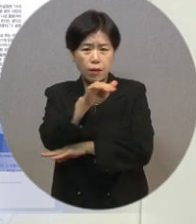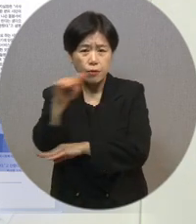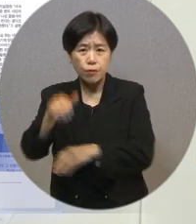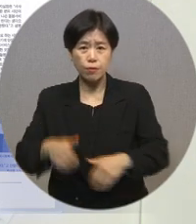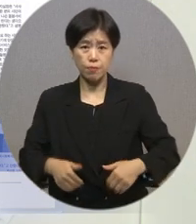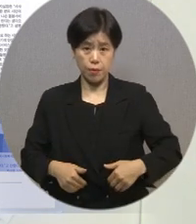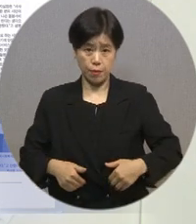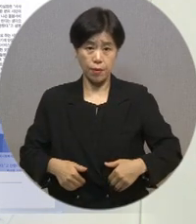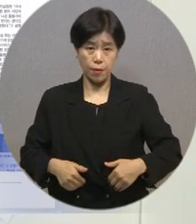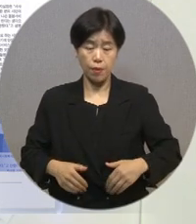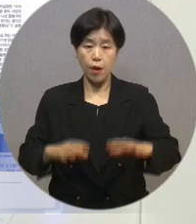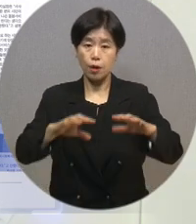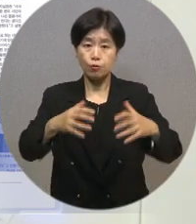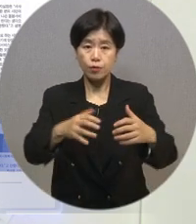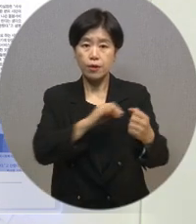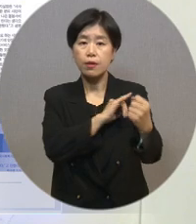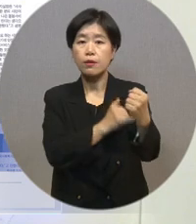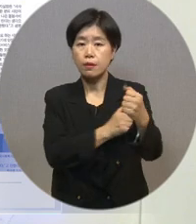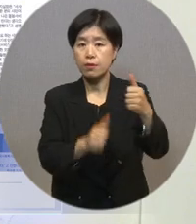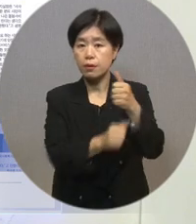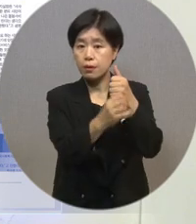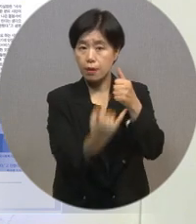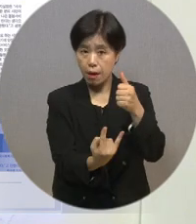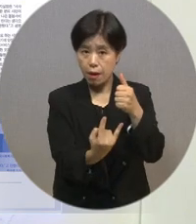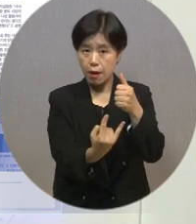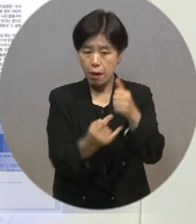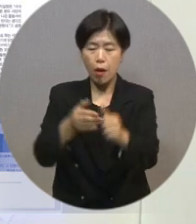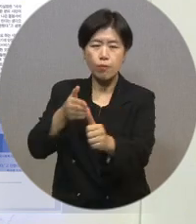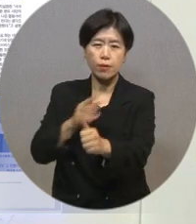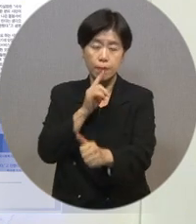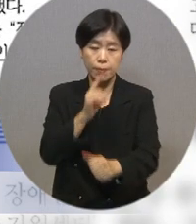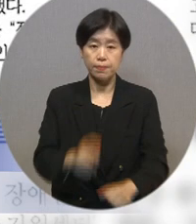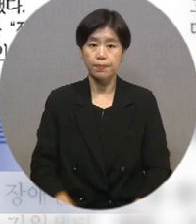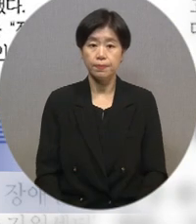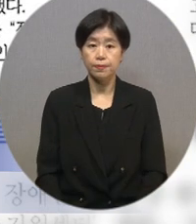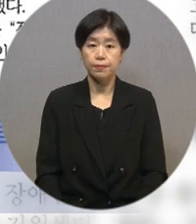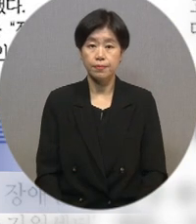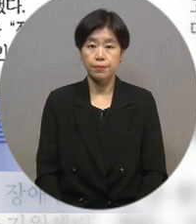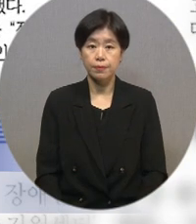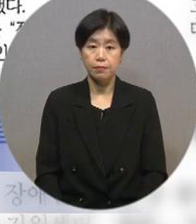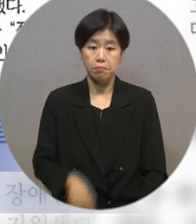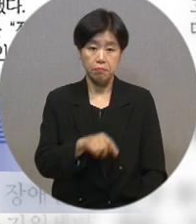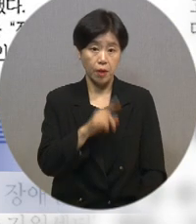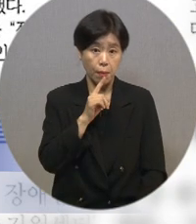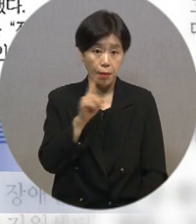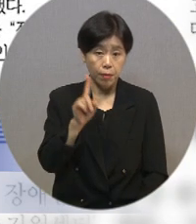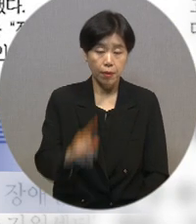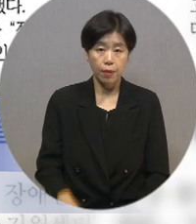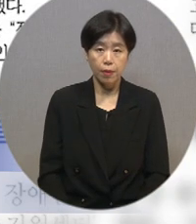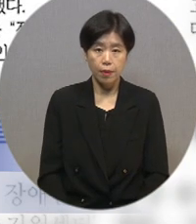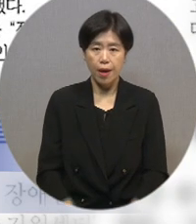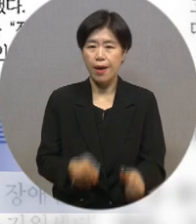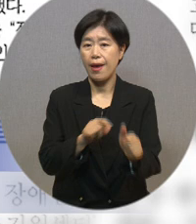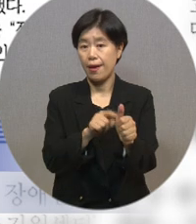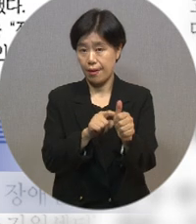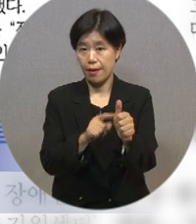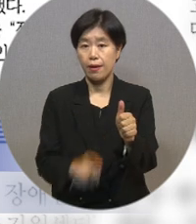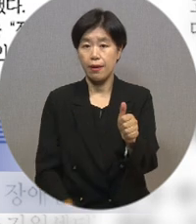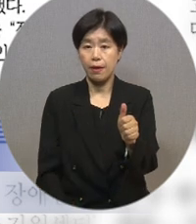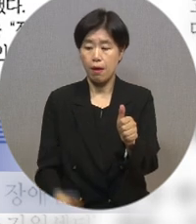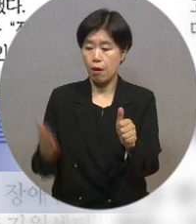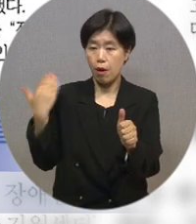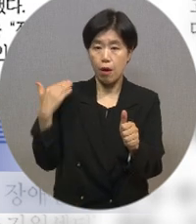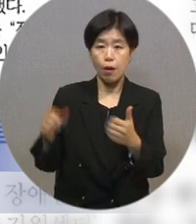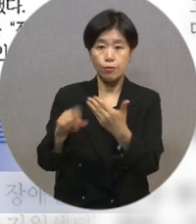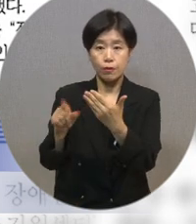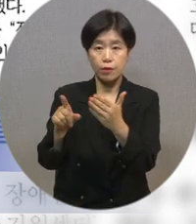필요하다는 국가 인권위원회의 권고가 나왔습니다 인권에 따르면 진정인는 지난해